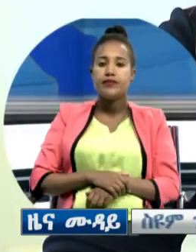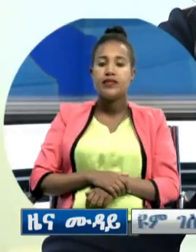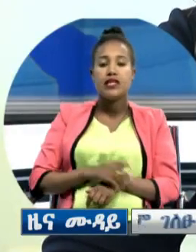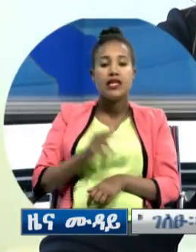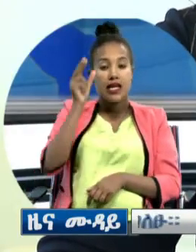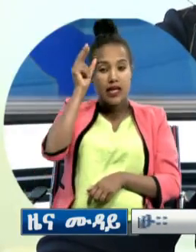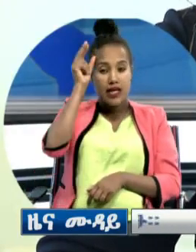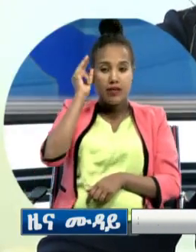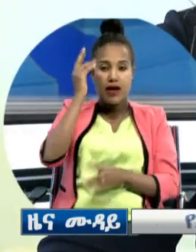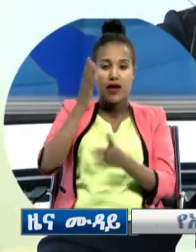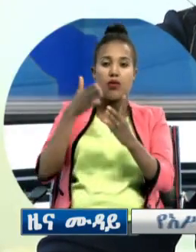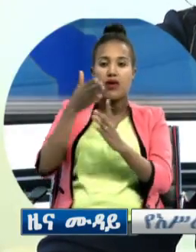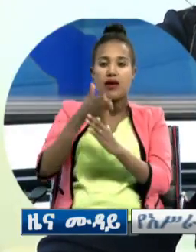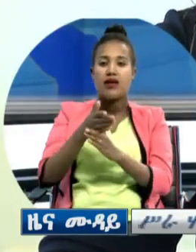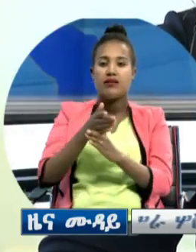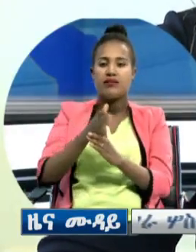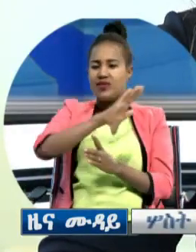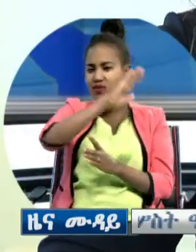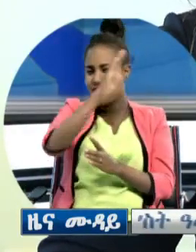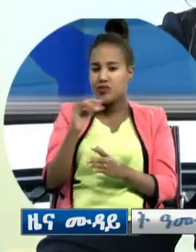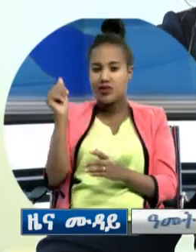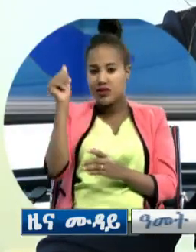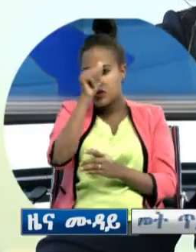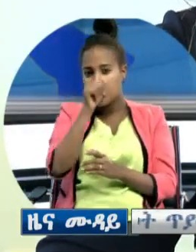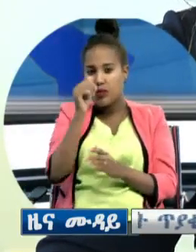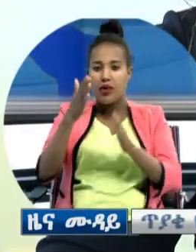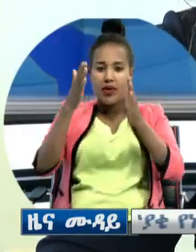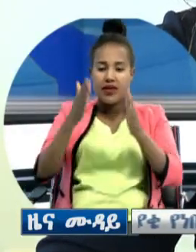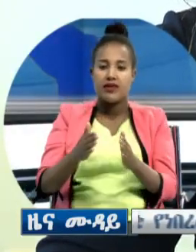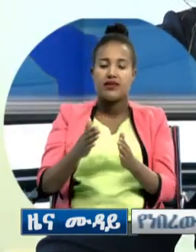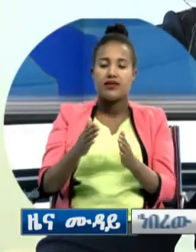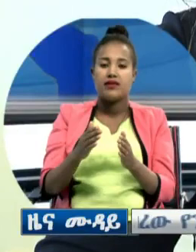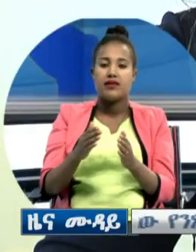ከባህልም አቋያ ጭራሽ ኢትዮጵያዊነት ባህል